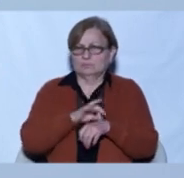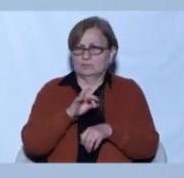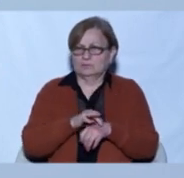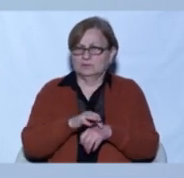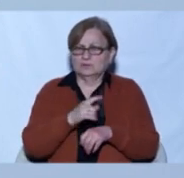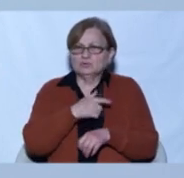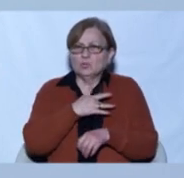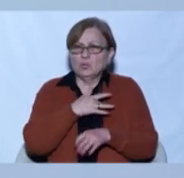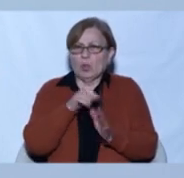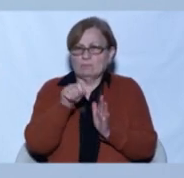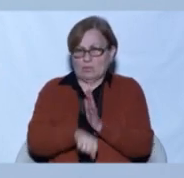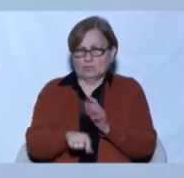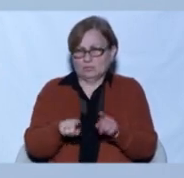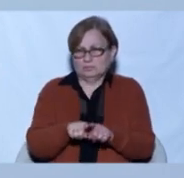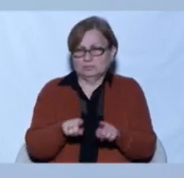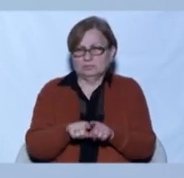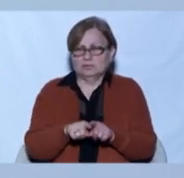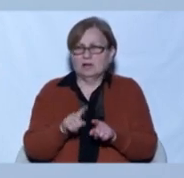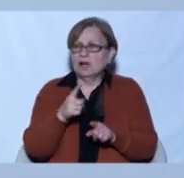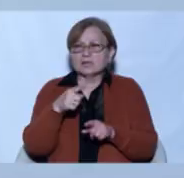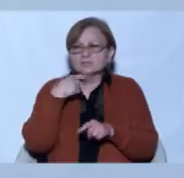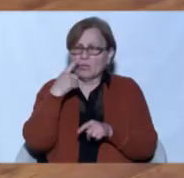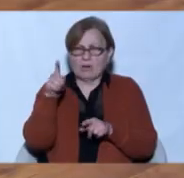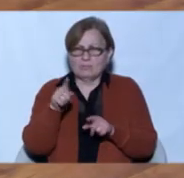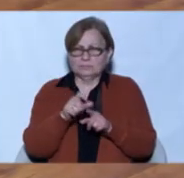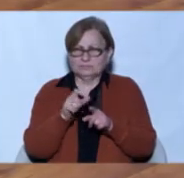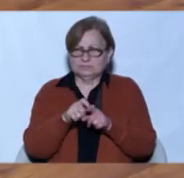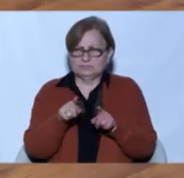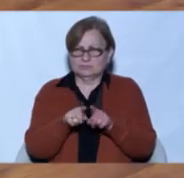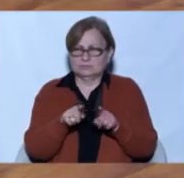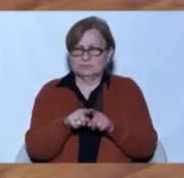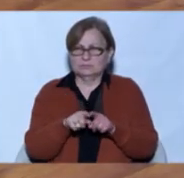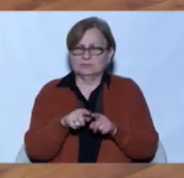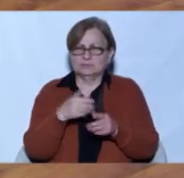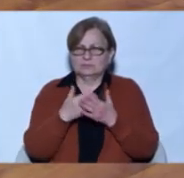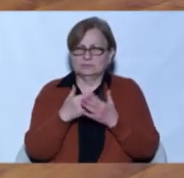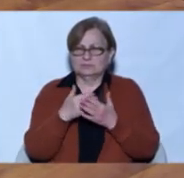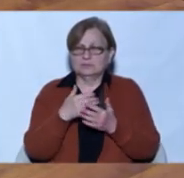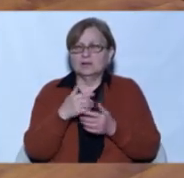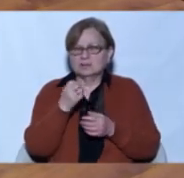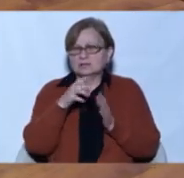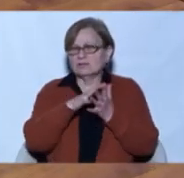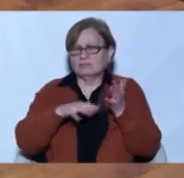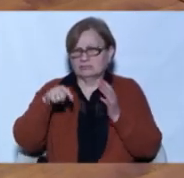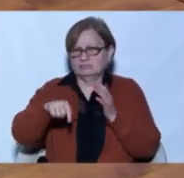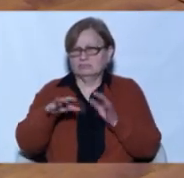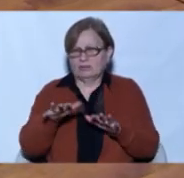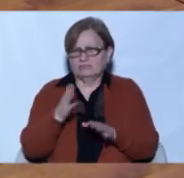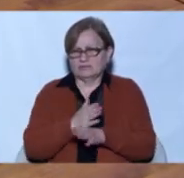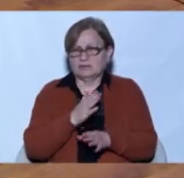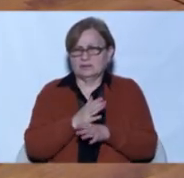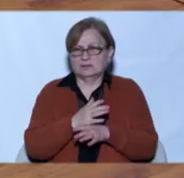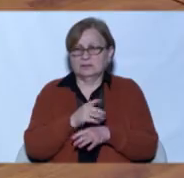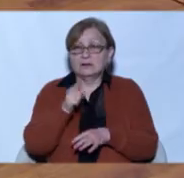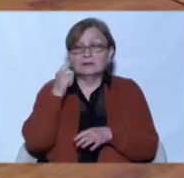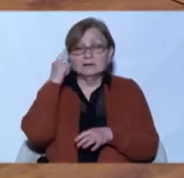ამ მხატვრულ საშუალებებს ასეთ შედარებას, ასეთ ეპითეტს? მე რამდენიმე მოვიყვანე მაგალითად, თორემ კიდევ ვიპოვი. მგონია